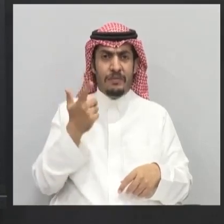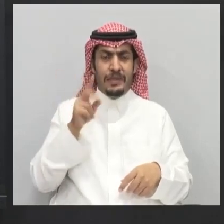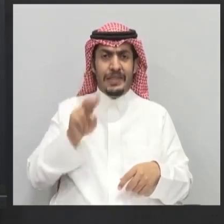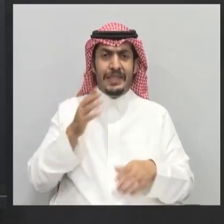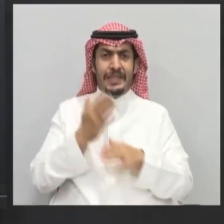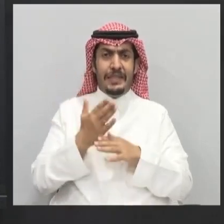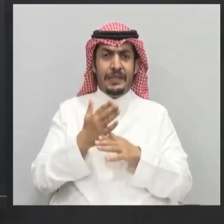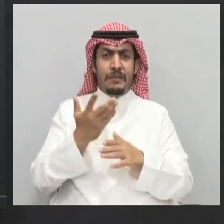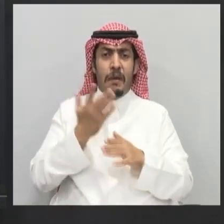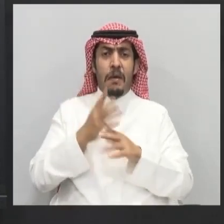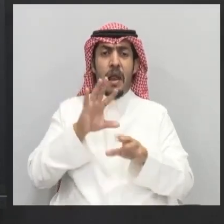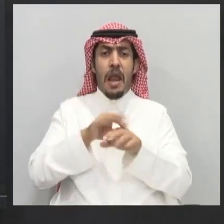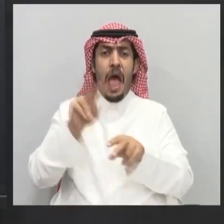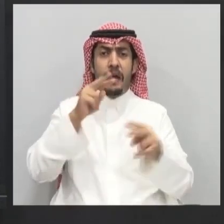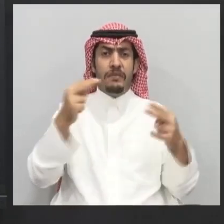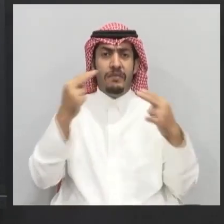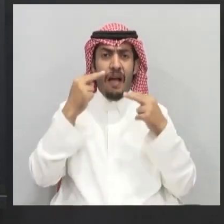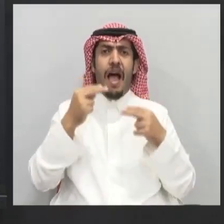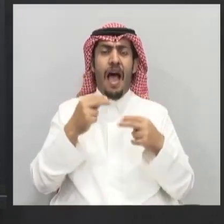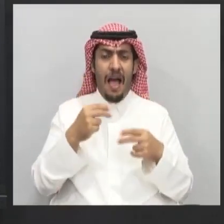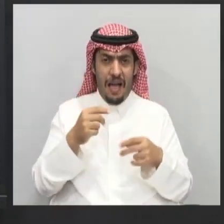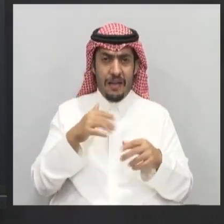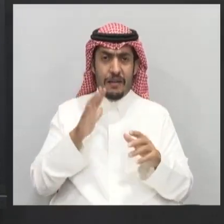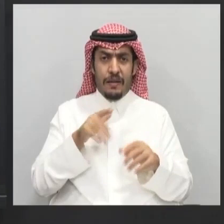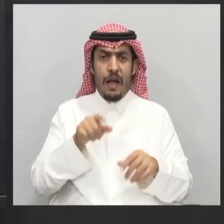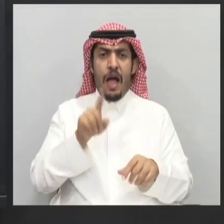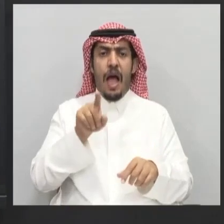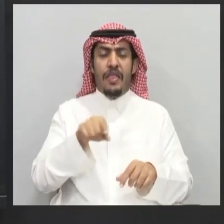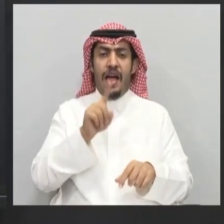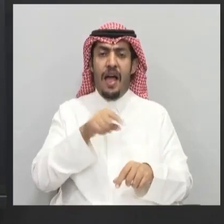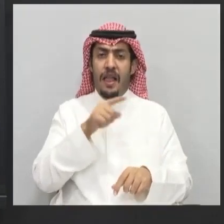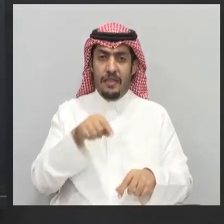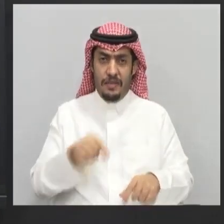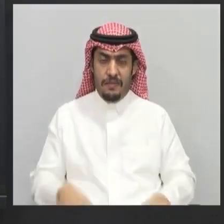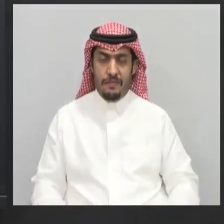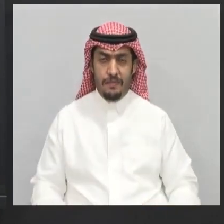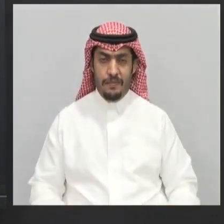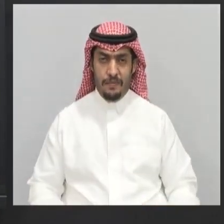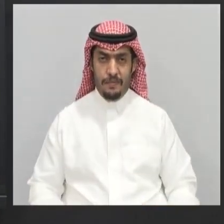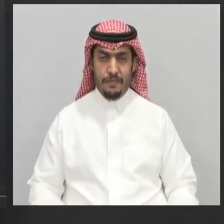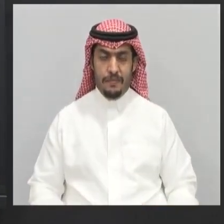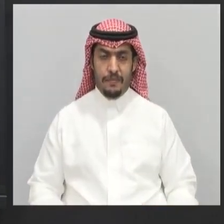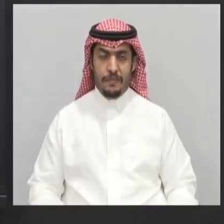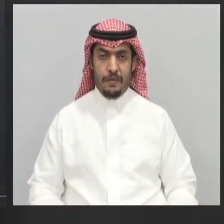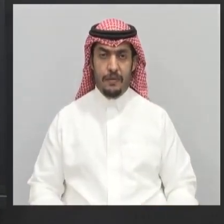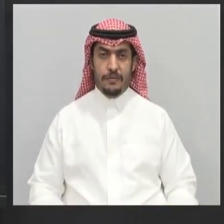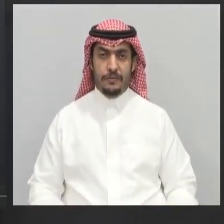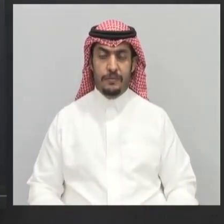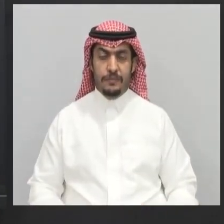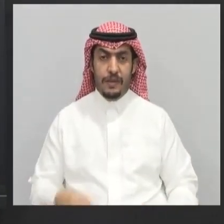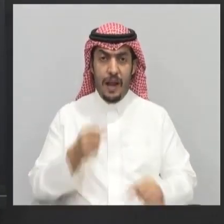اصليها لكي لا يقولون الناس عني اني مراعي هذا وقع في خطا كبير وقع في خطا كبير